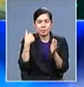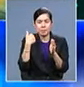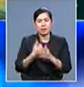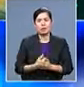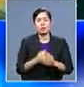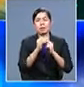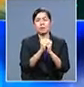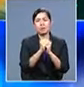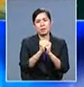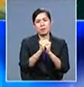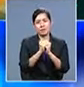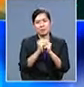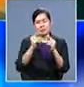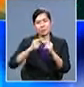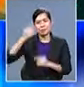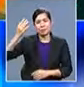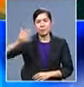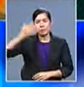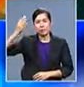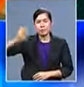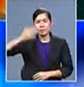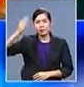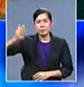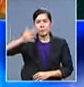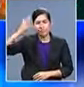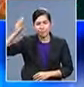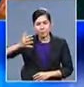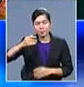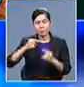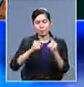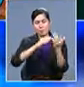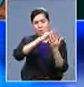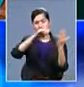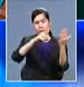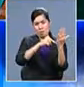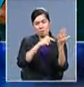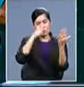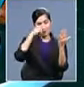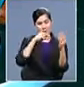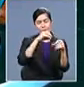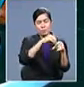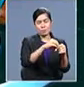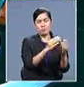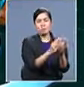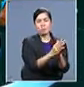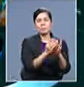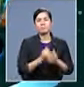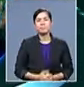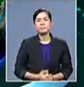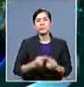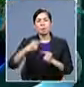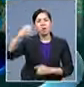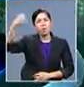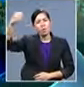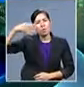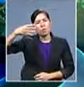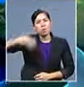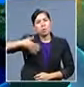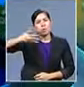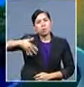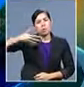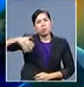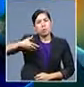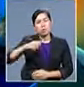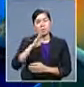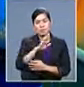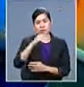าลงสู่ทะเลเป็นส่วนใหญ่และก็มาทางภูมิภาคอินโดจีนซึ่งมีไทยของเราอยู่ด้วยนี่จึงเป็นเหตุให้ความร้อนที่สะสมอยู่ในบริเวณภูมิภาคบ้